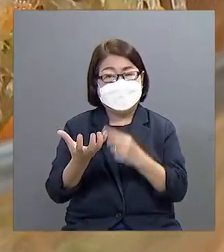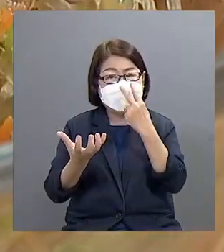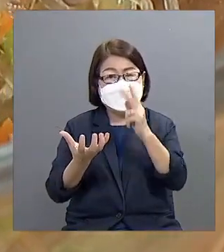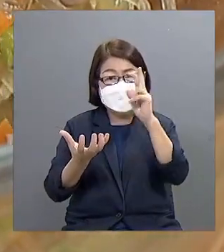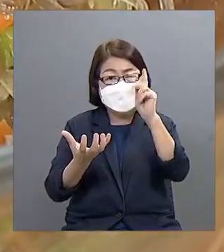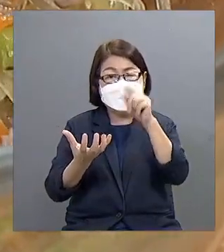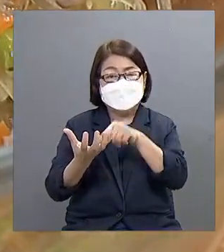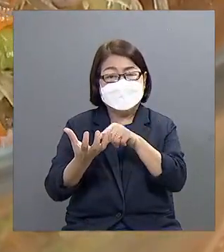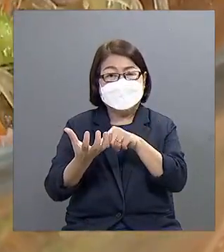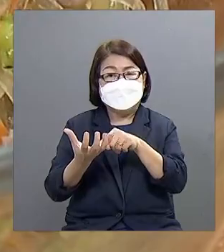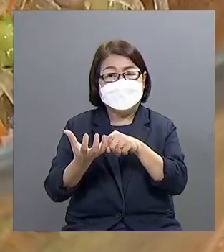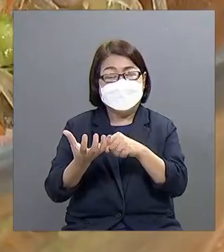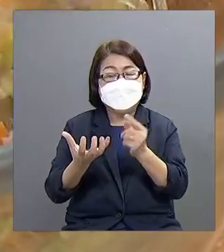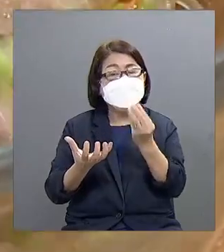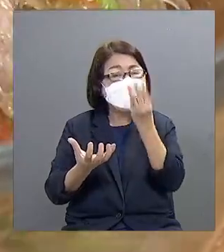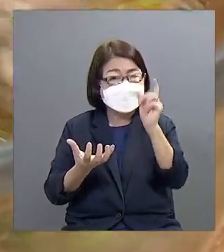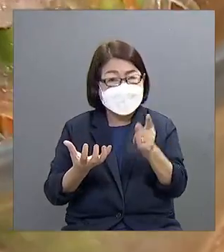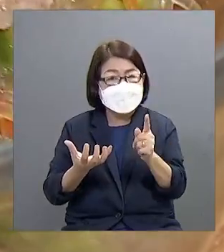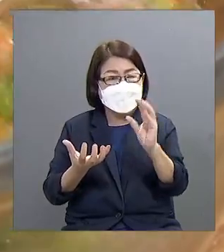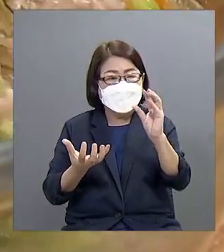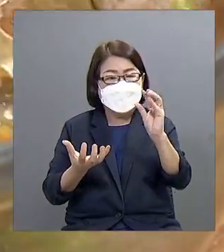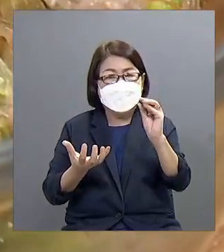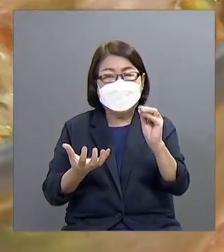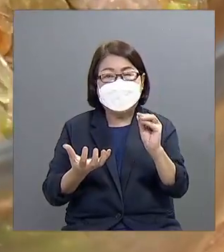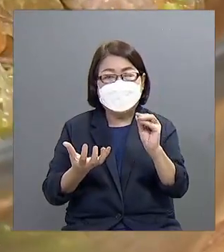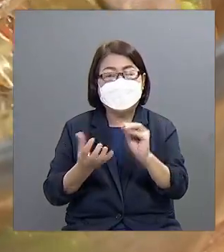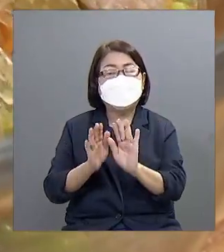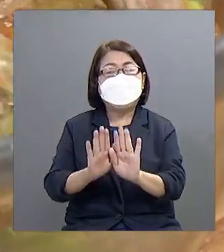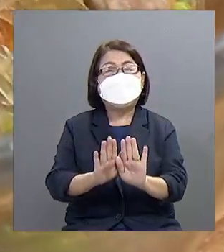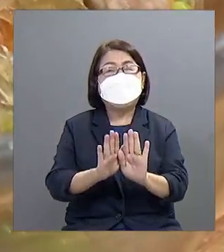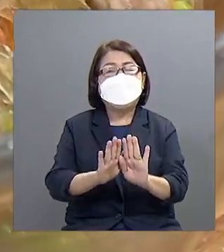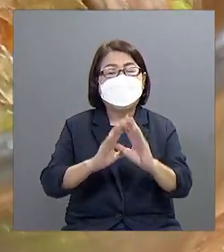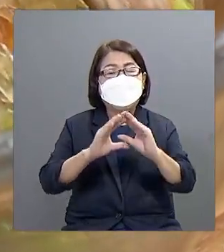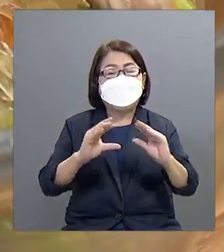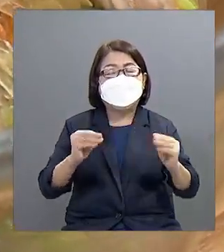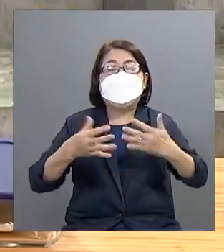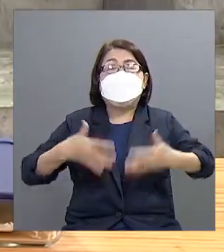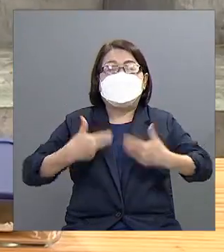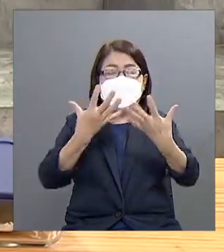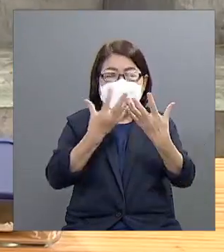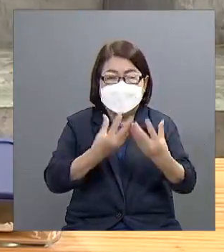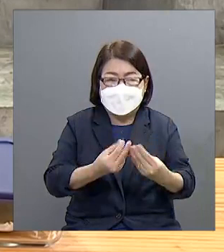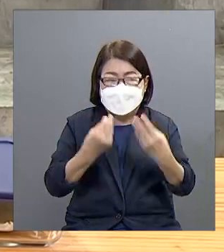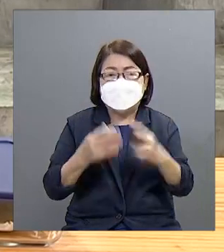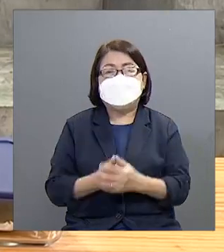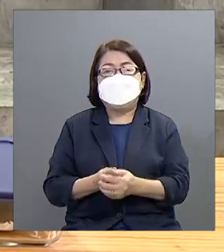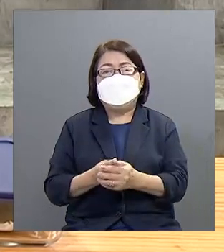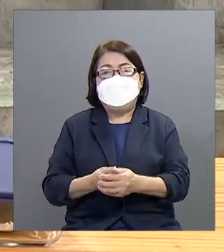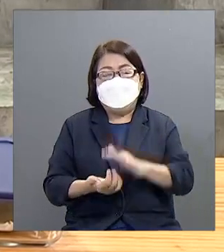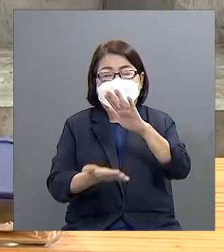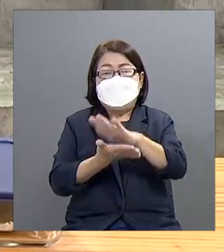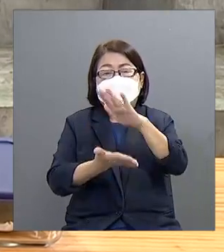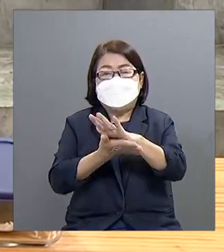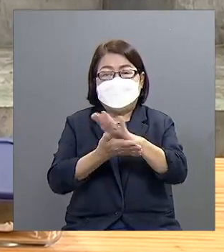ก็จะหดตัวลงมาค่ะเราก็จะรอให้ไส้เย็นเล็กน้อยนะคะหลังจากนั้นเราก็จะไปเตรียมตัวแผ่นแป้งปอเปี๊ยะวันนี้พี่